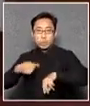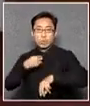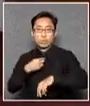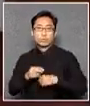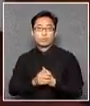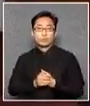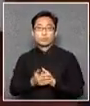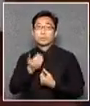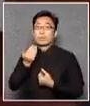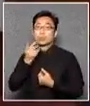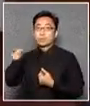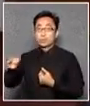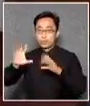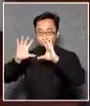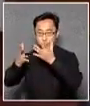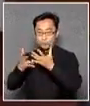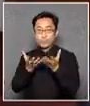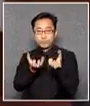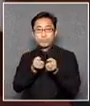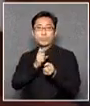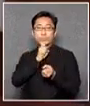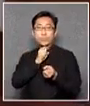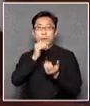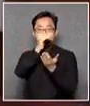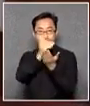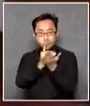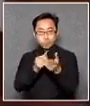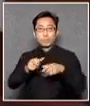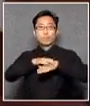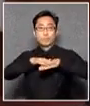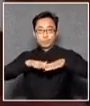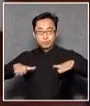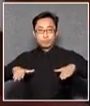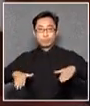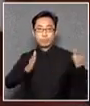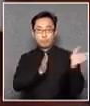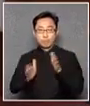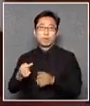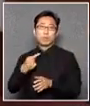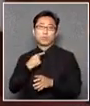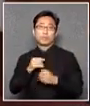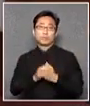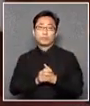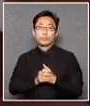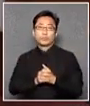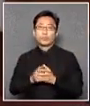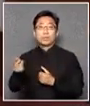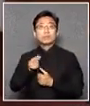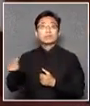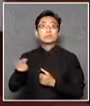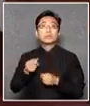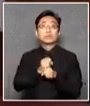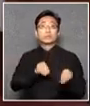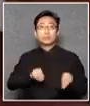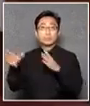科亦都收到相應的投訴，會按既定程序公平公正作出處理。涉事7人已經調職，